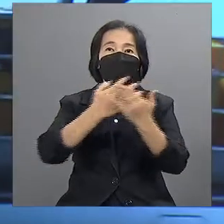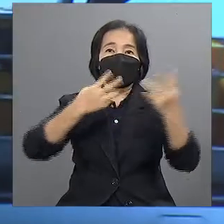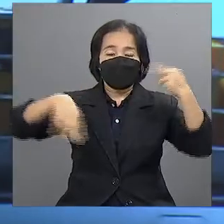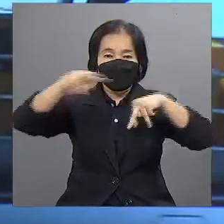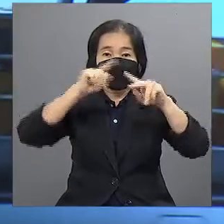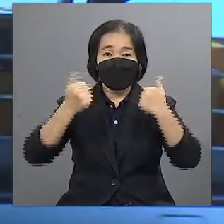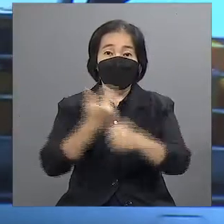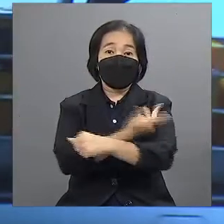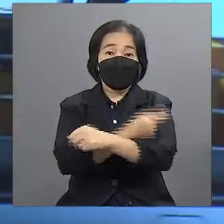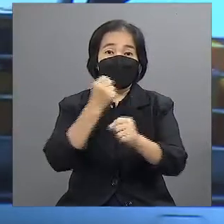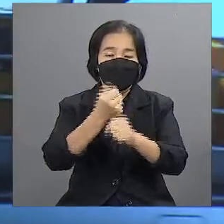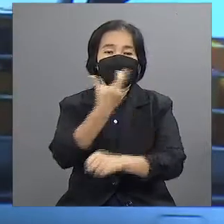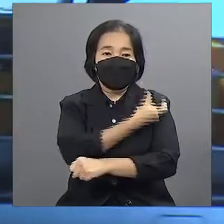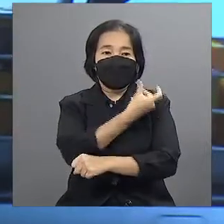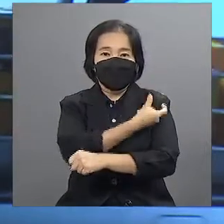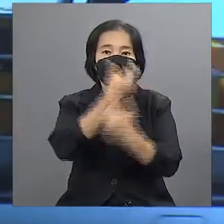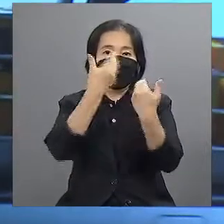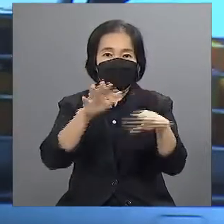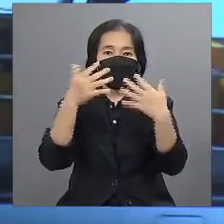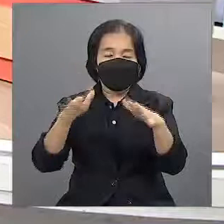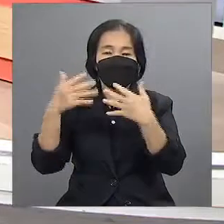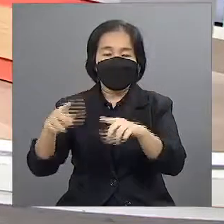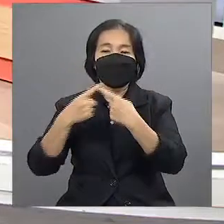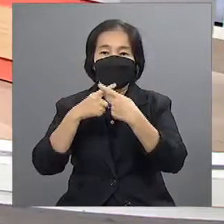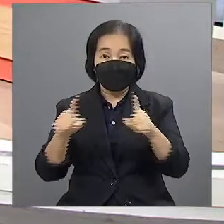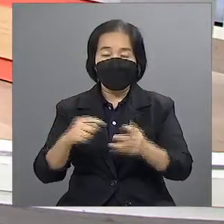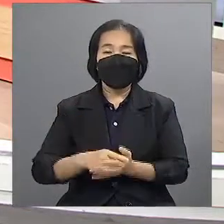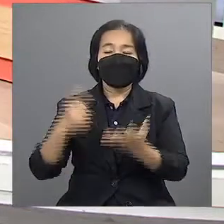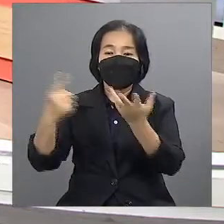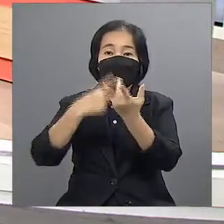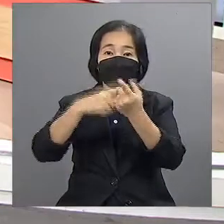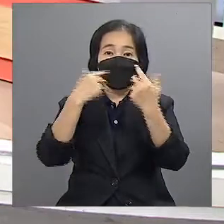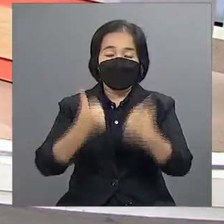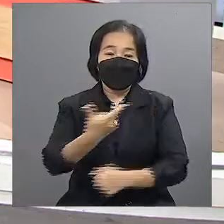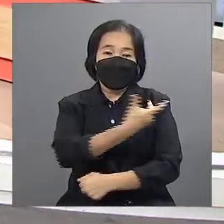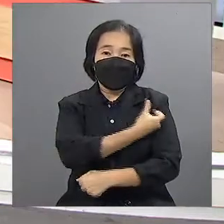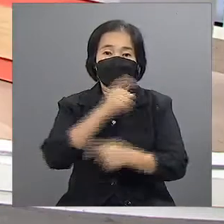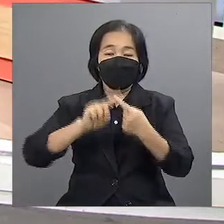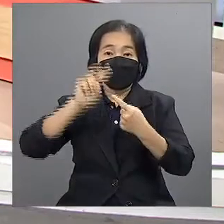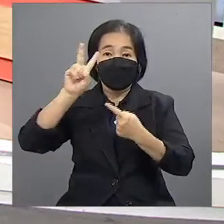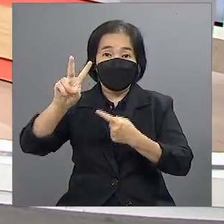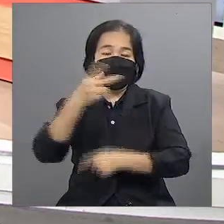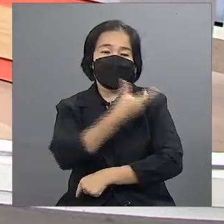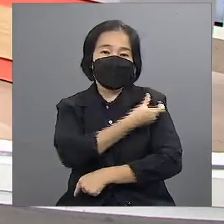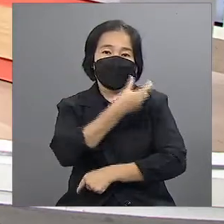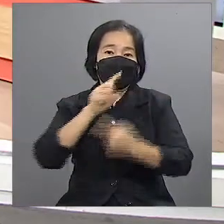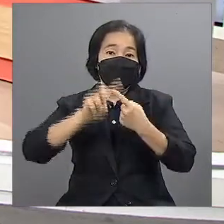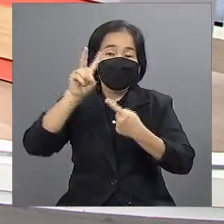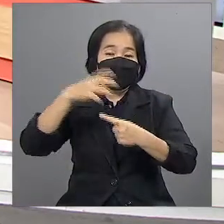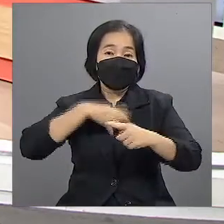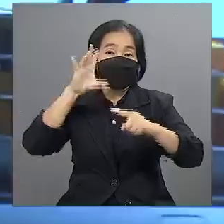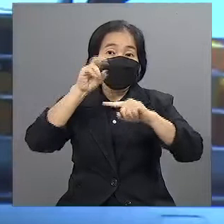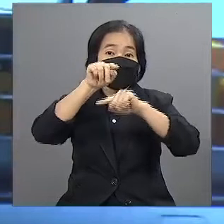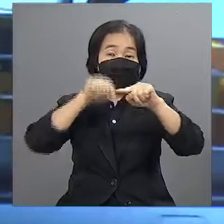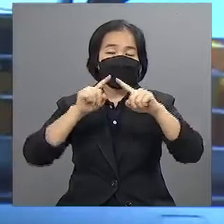ซีไปแล้อัี้คือโจทยายแต่ทฉนดูตัเลขล่สุดเข็ม 2 วัคซีนฟูเกตตั้งเป้า 70% ใช่ไหมคะเข็ 2 ฉีดไปแค่